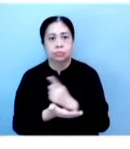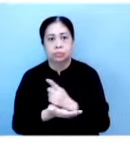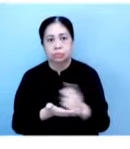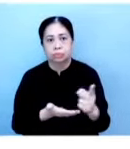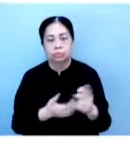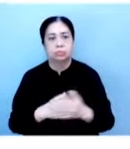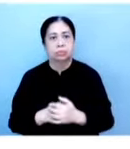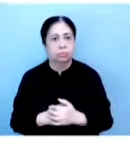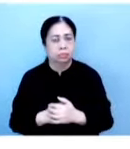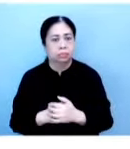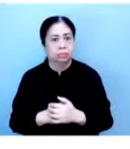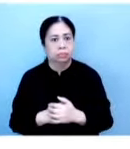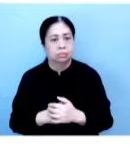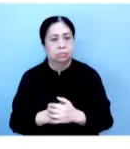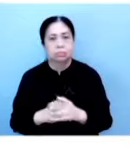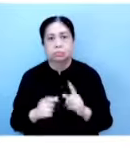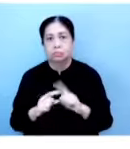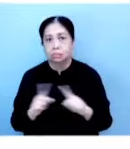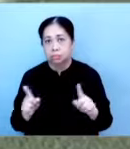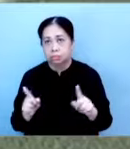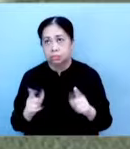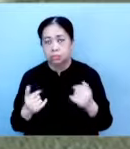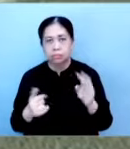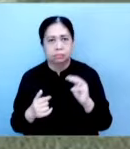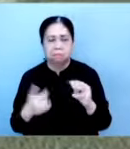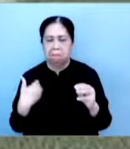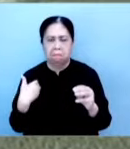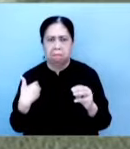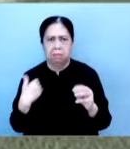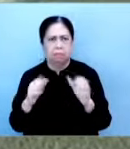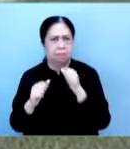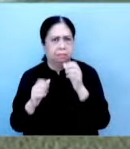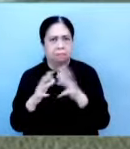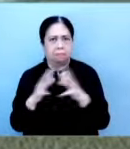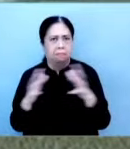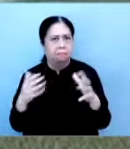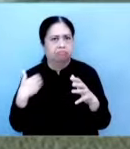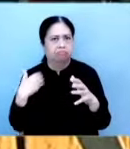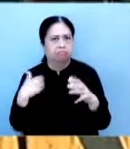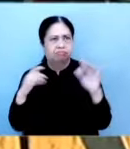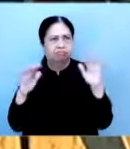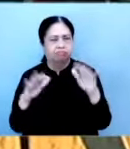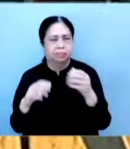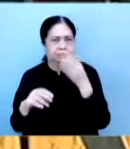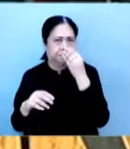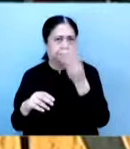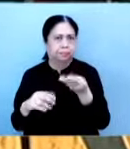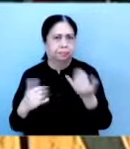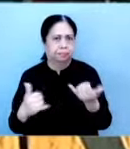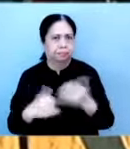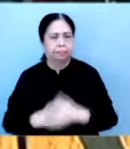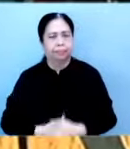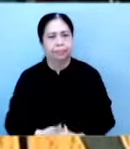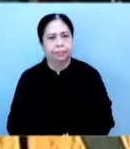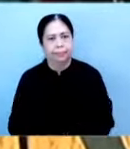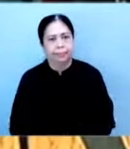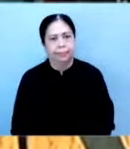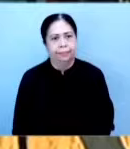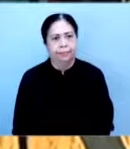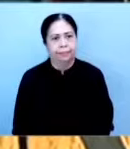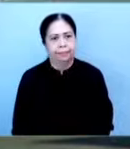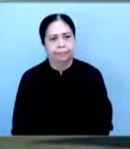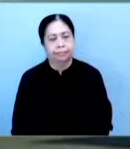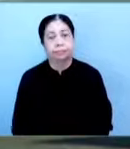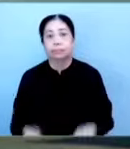Week Pero ngayong Lunes santo hindi pa masyadong ramdam ang dagsa ng mga motorista sa